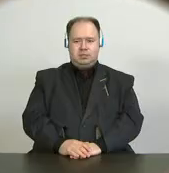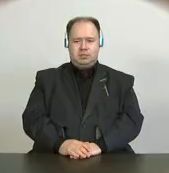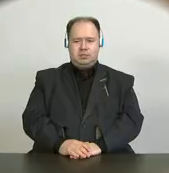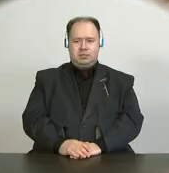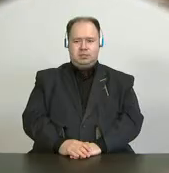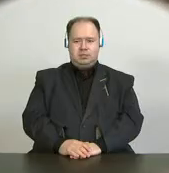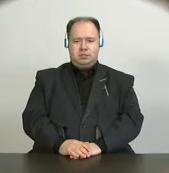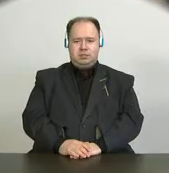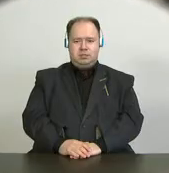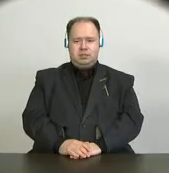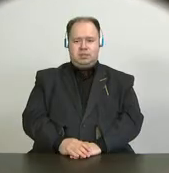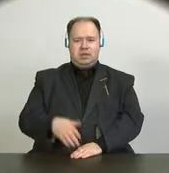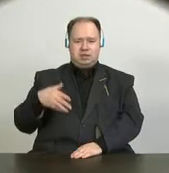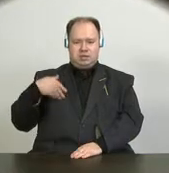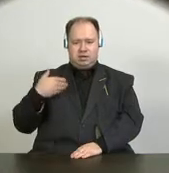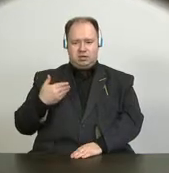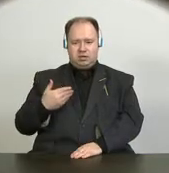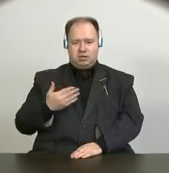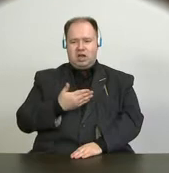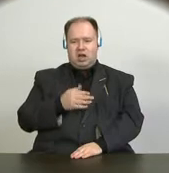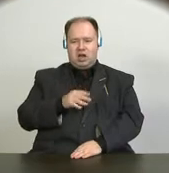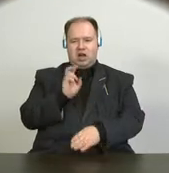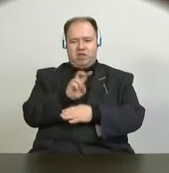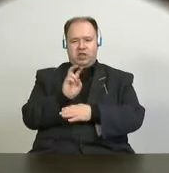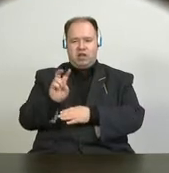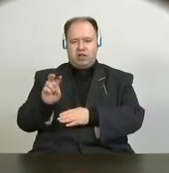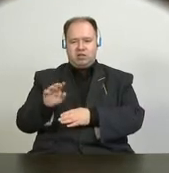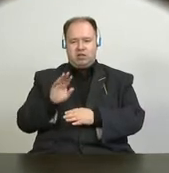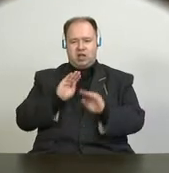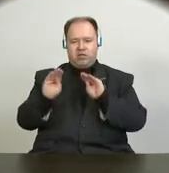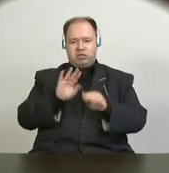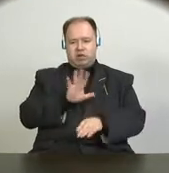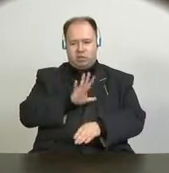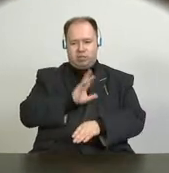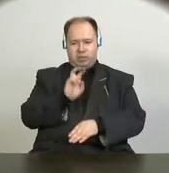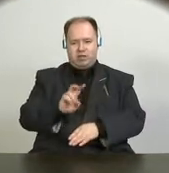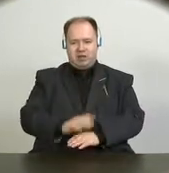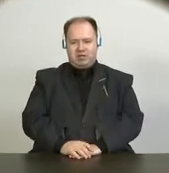здравствуйте а вы на выставках и пребываете бываю